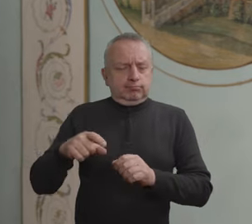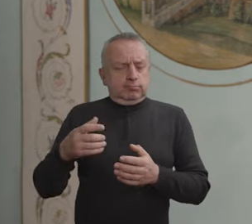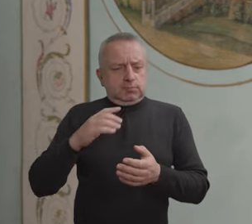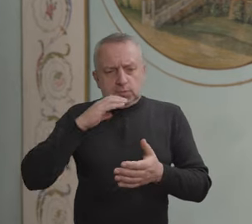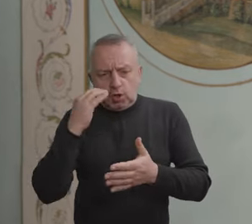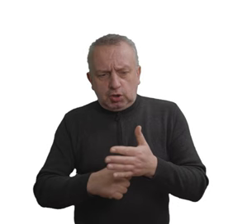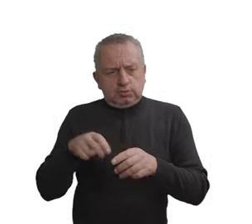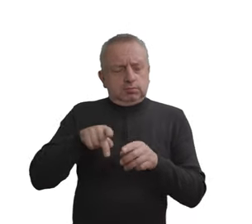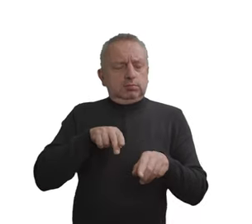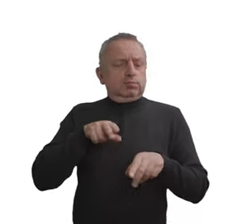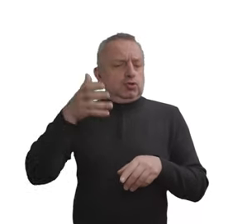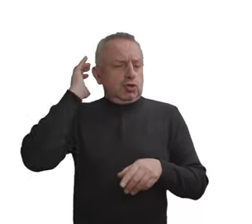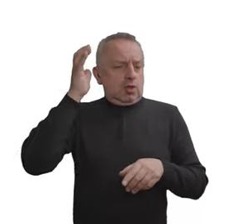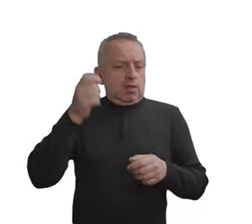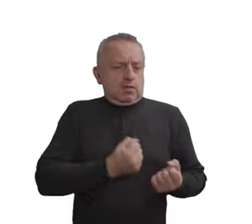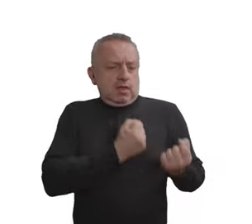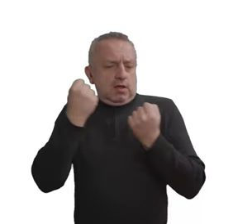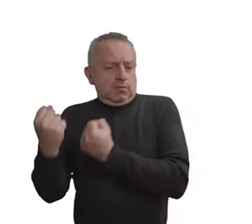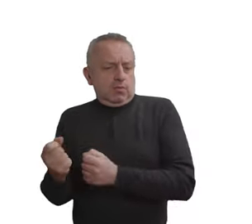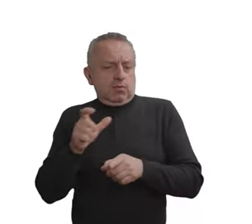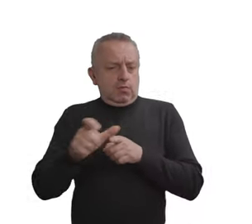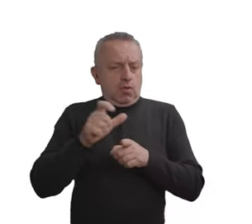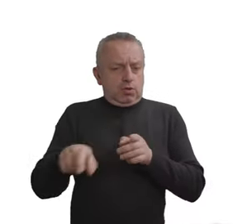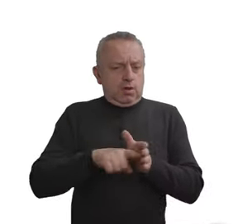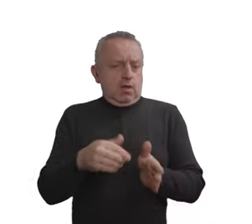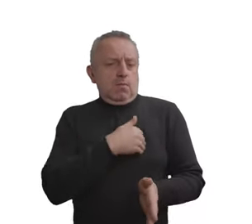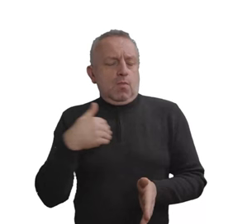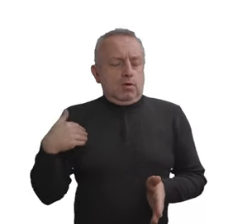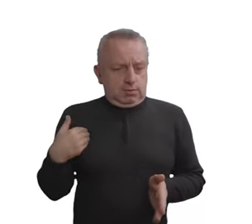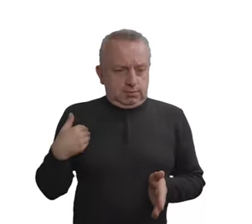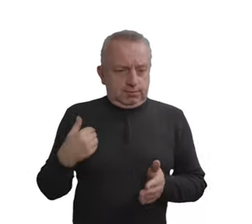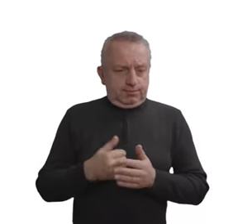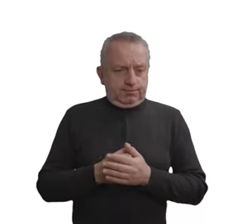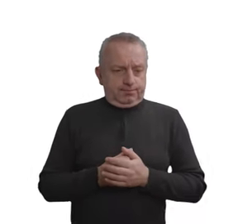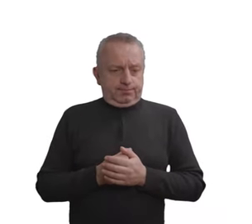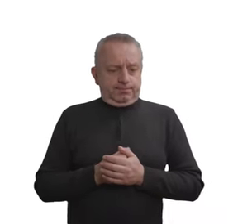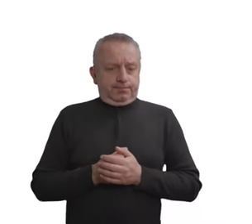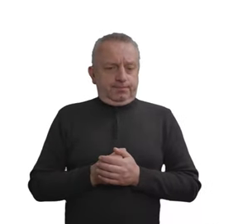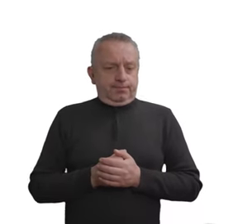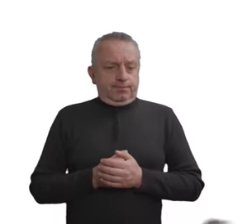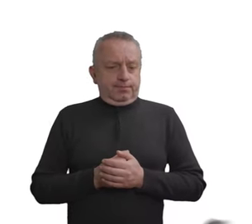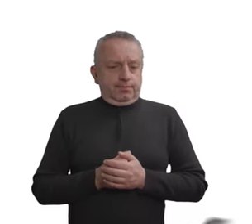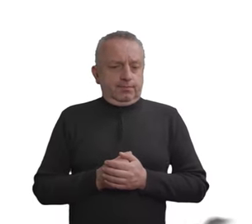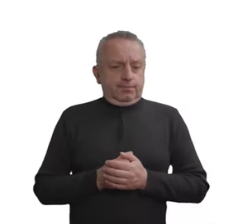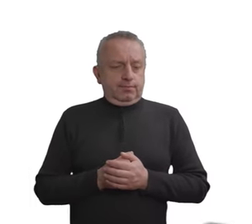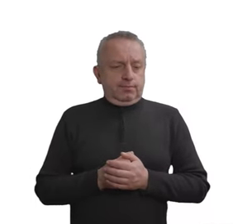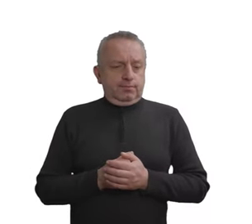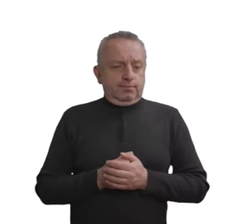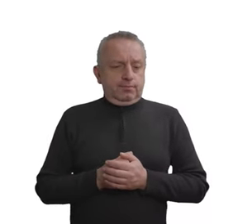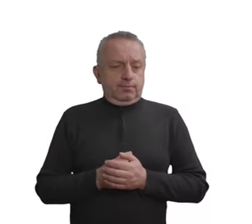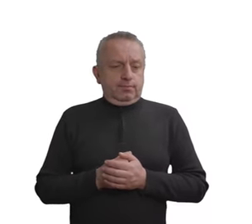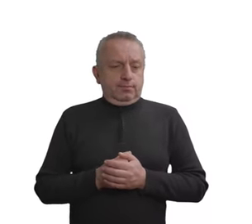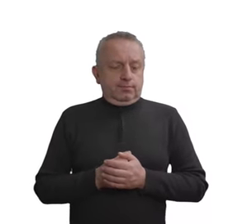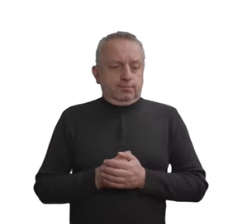i amunicji pozostawionej przez 9. Armię Feldmarszałka Mackensena i przewiezienia jej